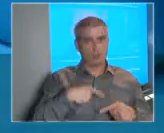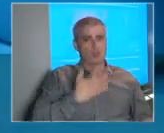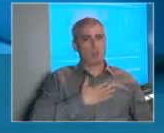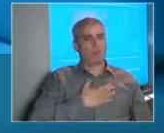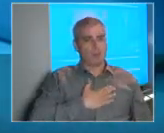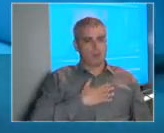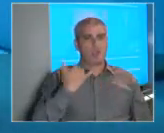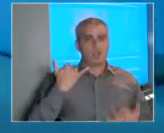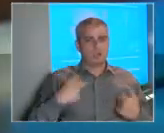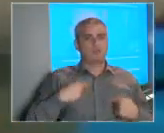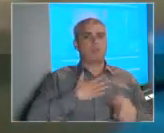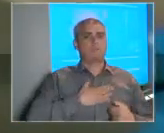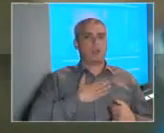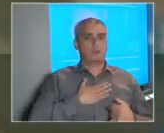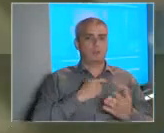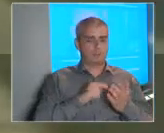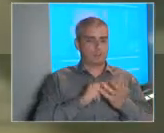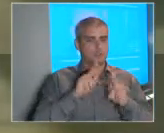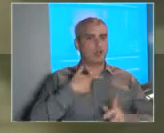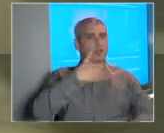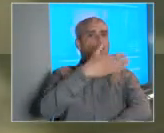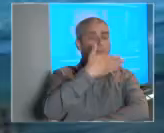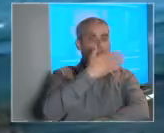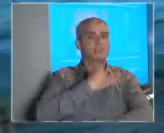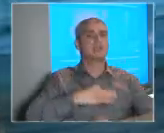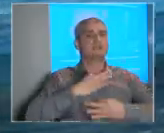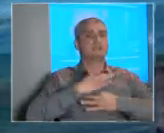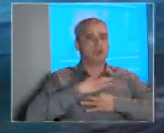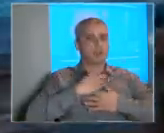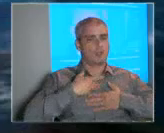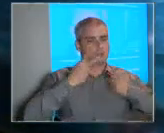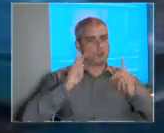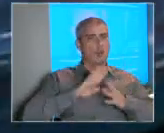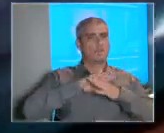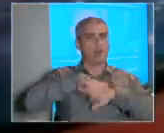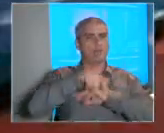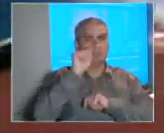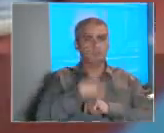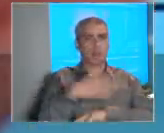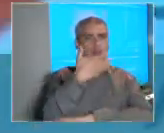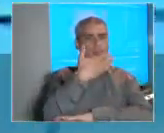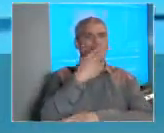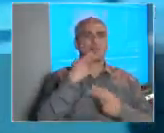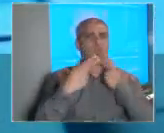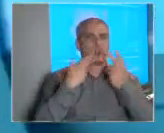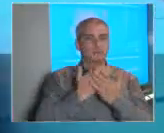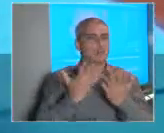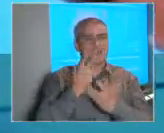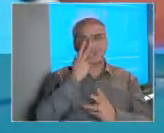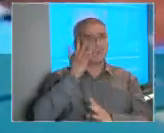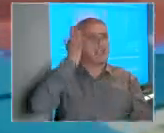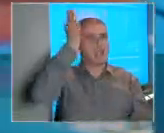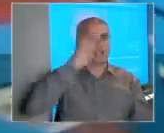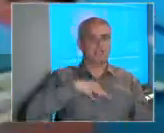חג, והיום הוא יום חג, כי יש לנו מדינה שלנו, אנחנו יכולים להשפיע עליה, על התוצאות שלה, על איך